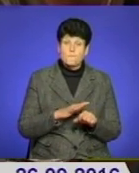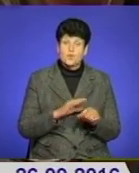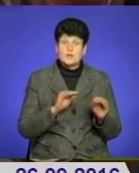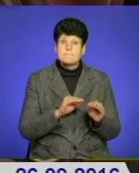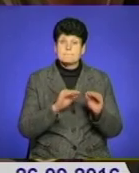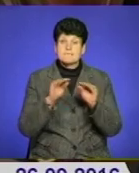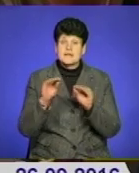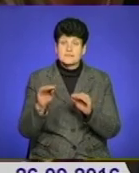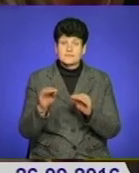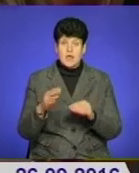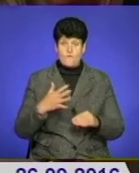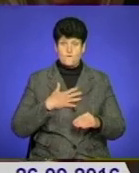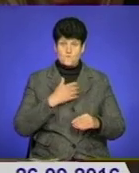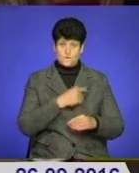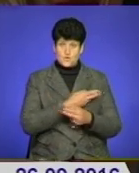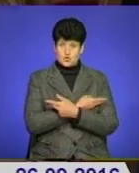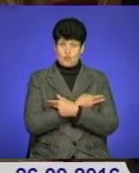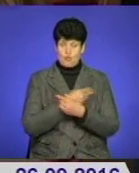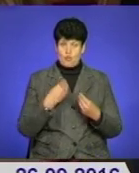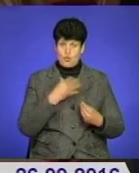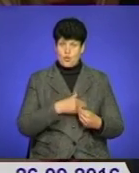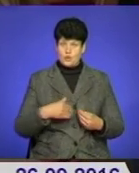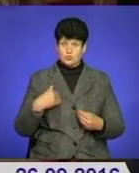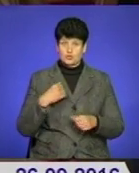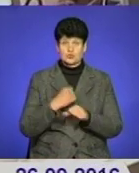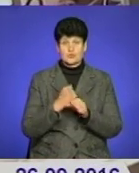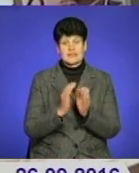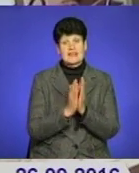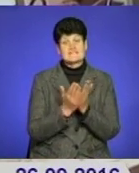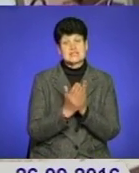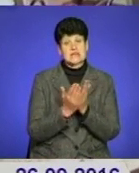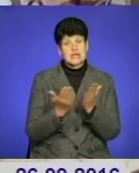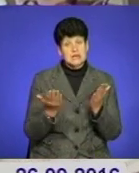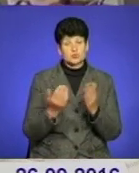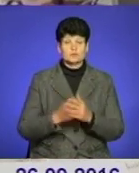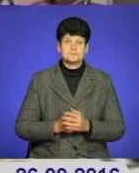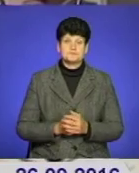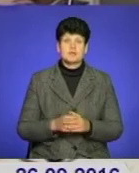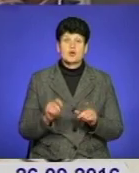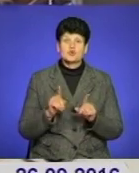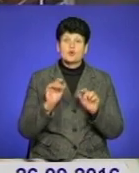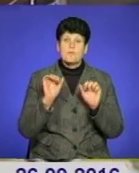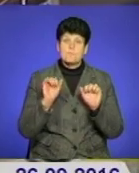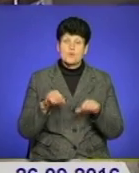на футболку, зробити відкритку. Щоб вміти